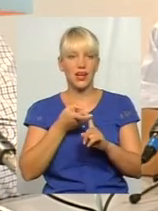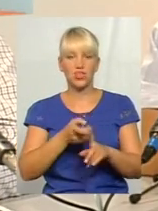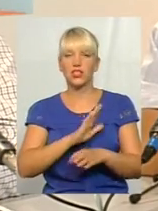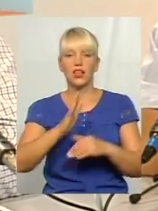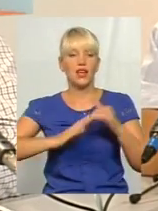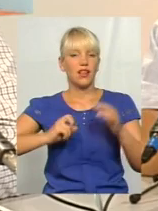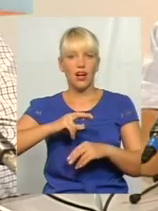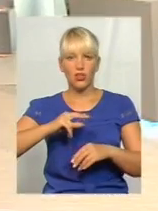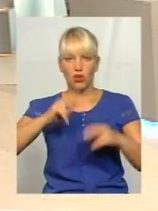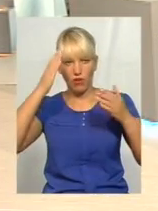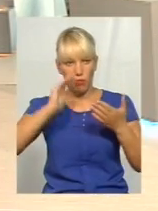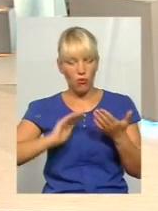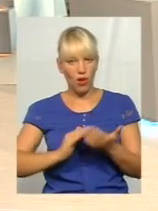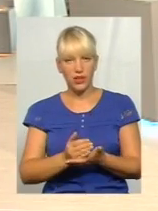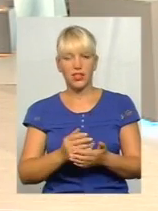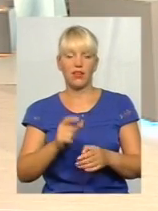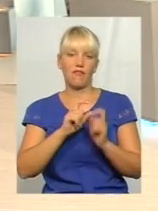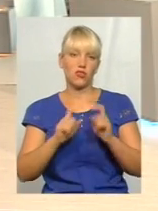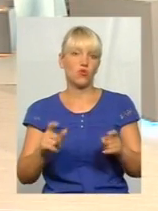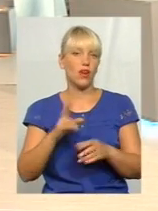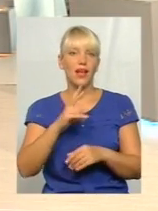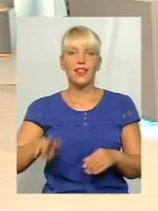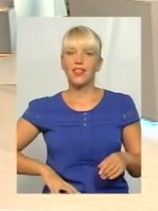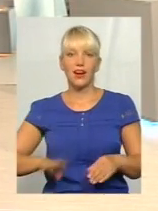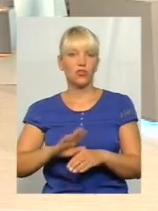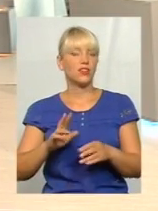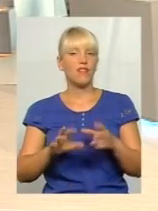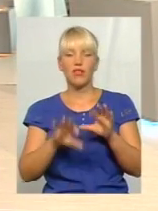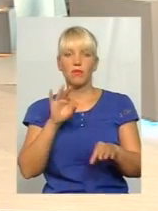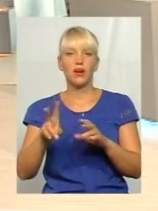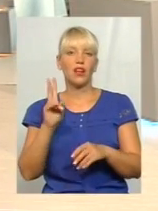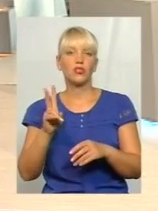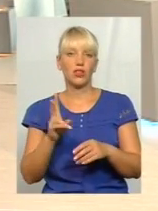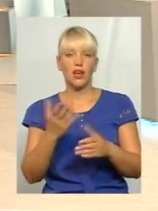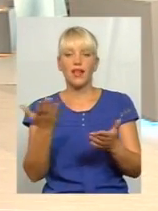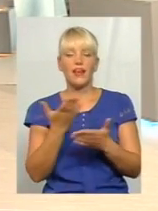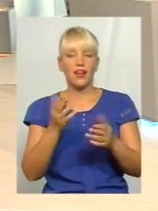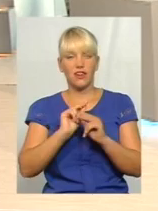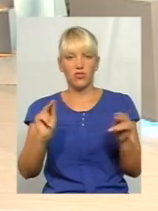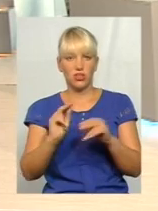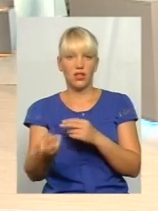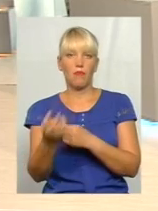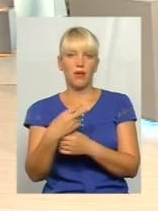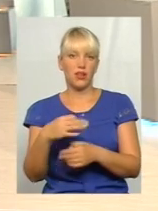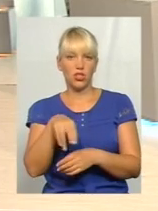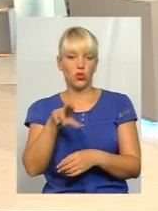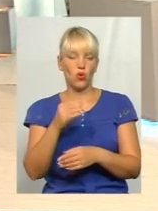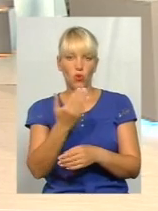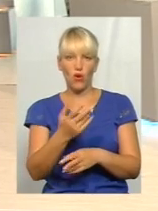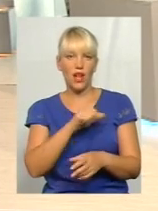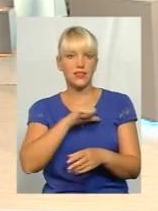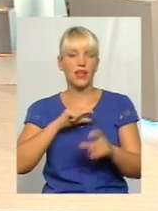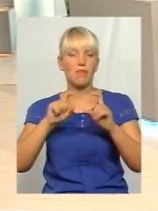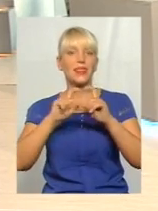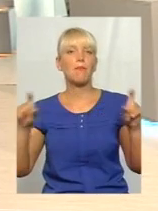політика в школі не директор обирає Який вчитель до нього прийде а призначає директор департамента директор не впливає